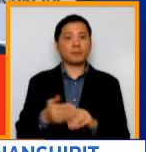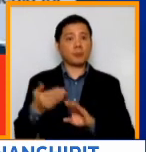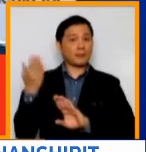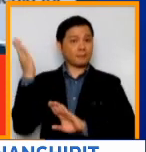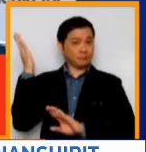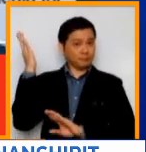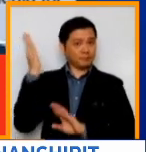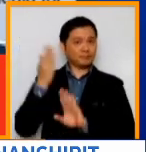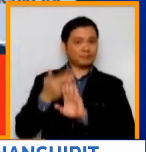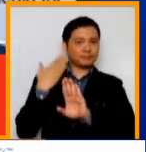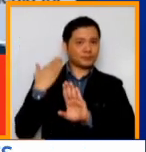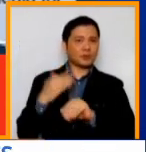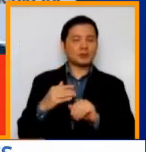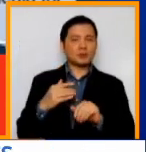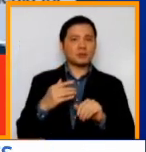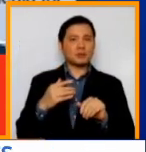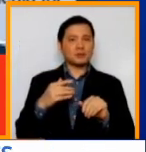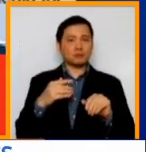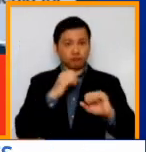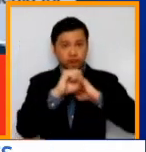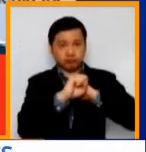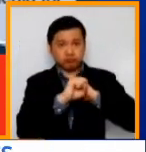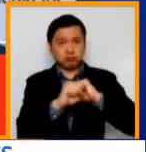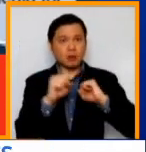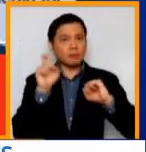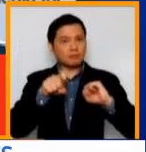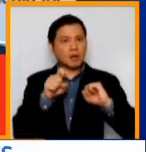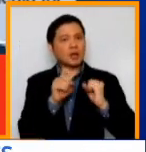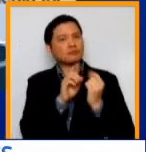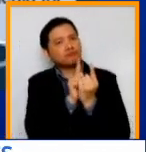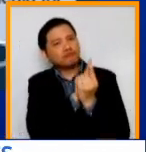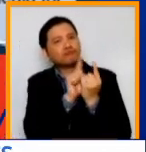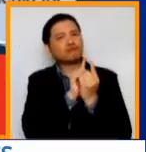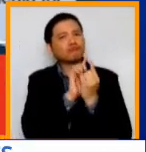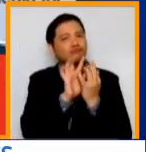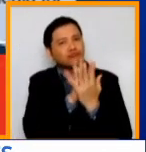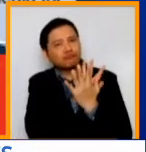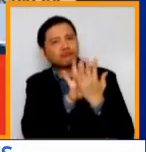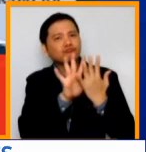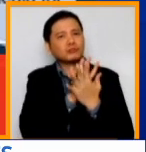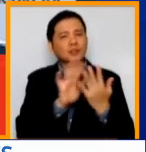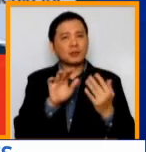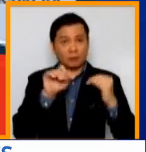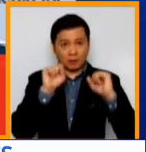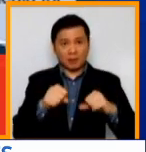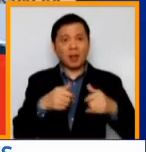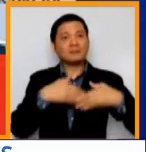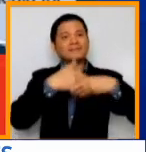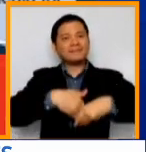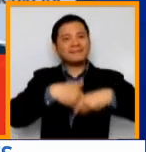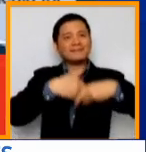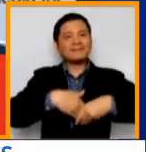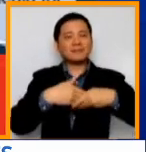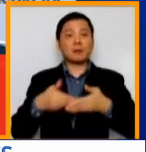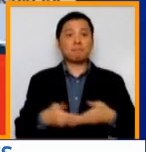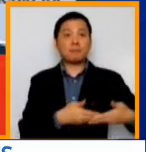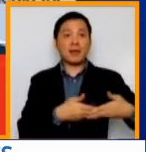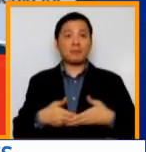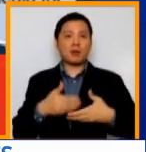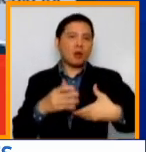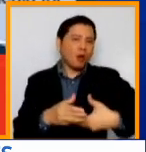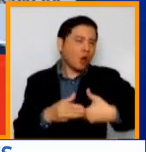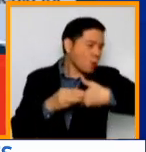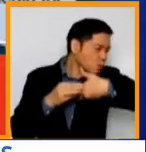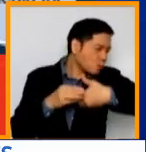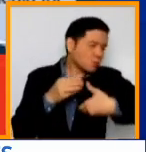whole idea of campaigning. As they say, politicians go out to shake hands and kiss babies. You're not going to be able to do